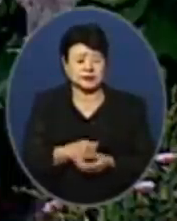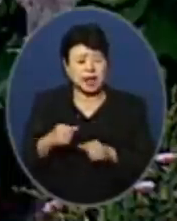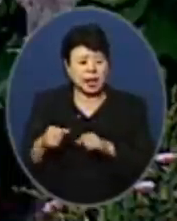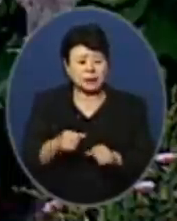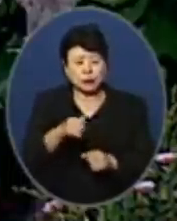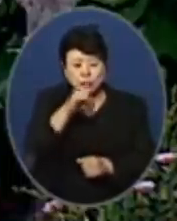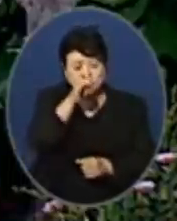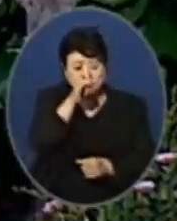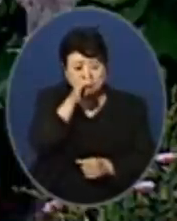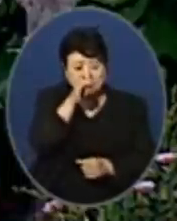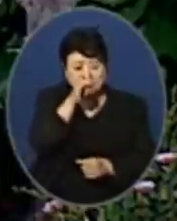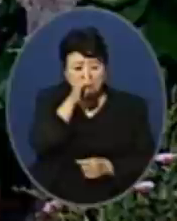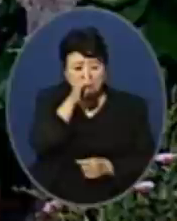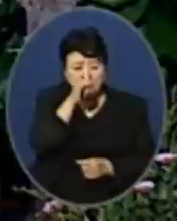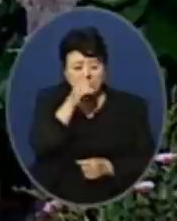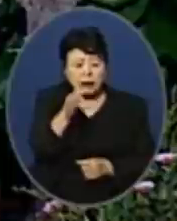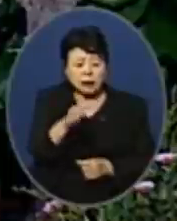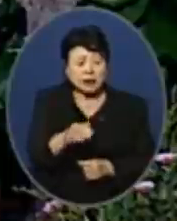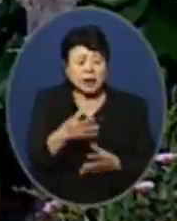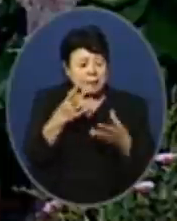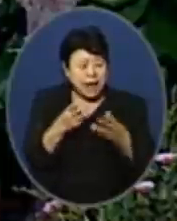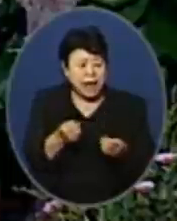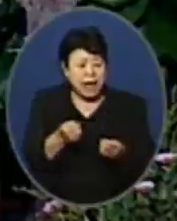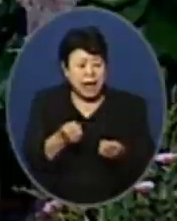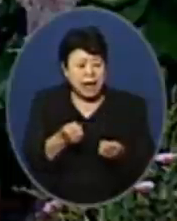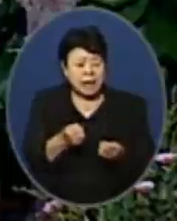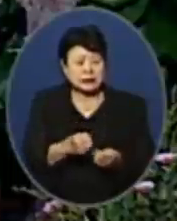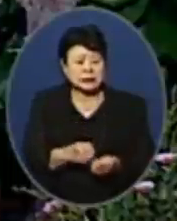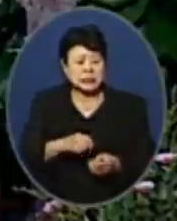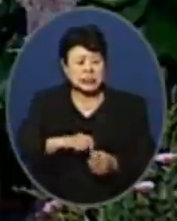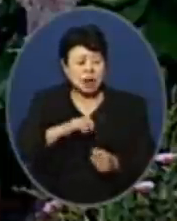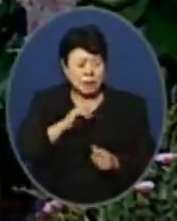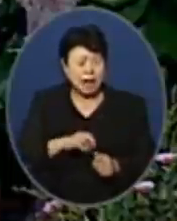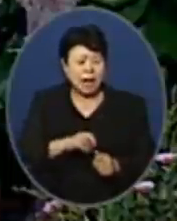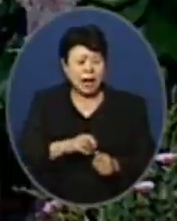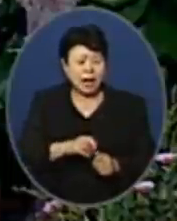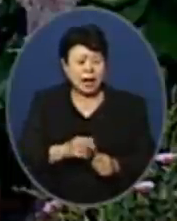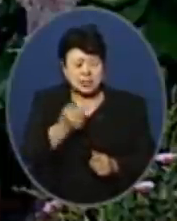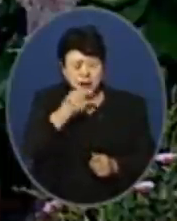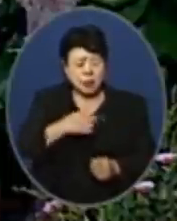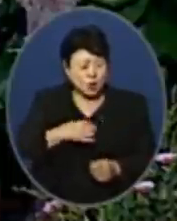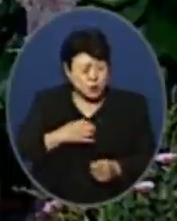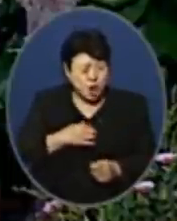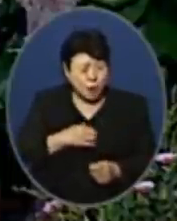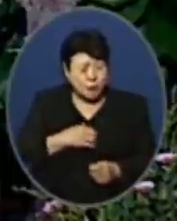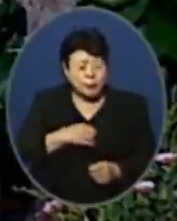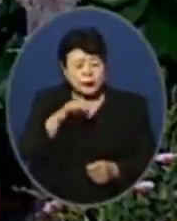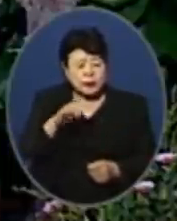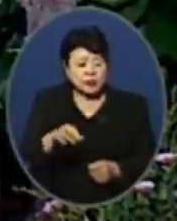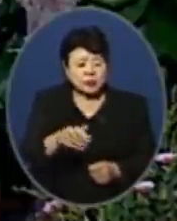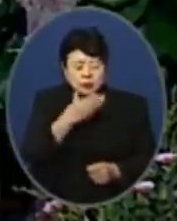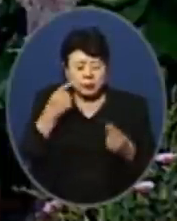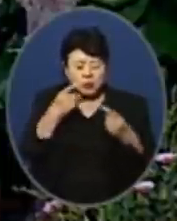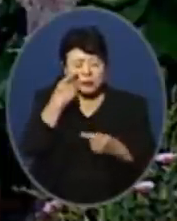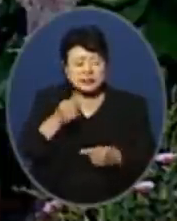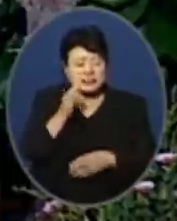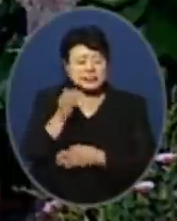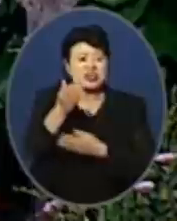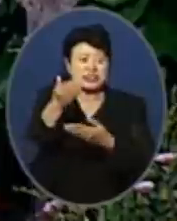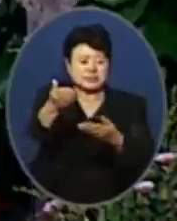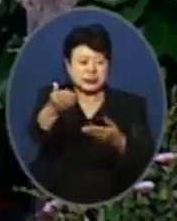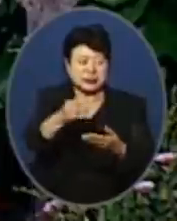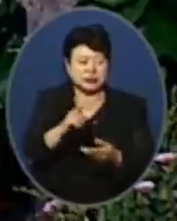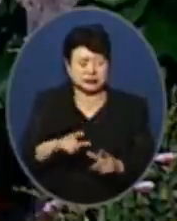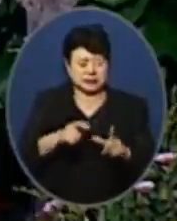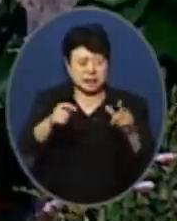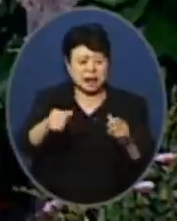행함도 있었습니다. 하지만 수많은 협박과 생명의 위협에도 이 지역의 복음을 증거했습니다.